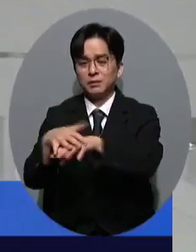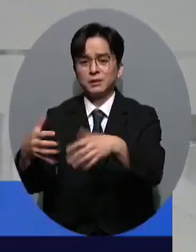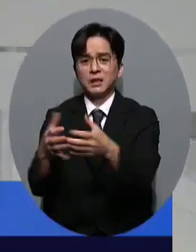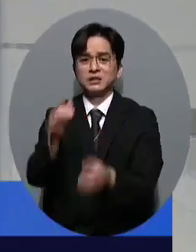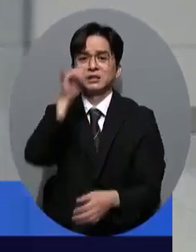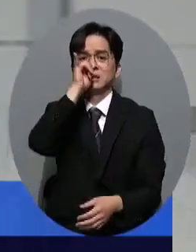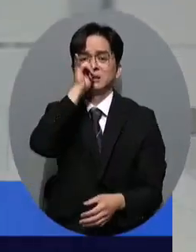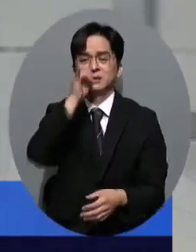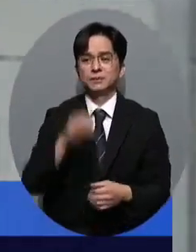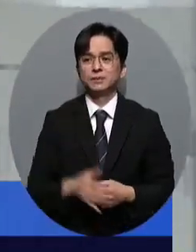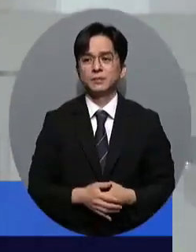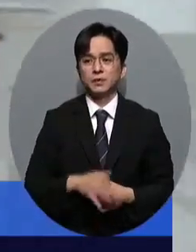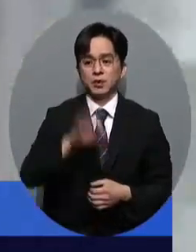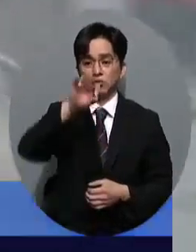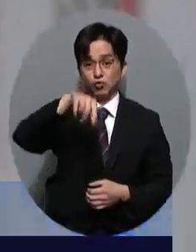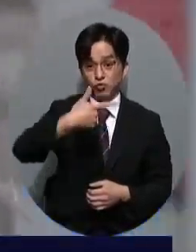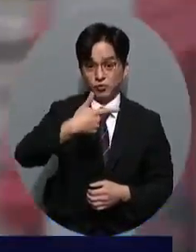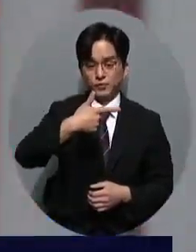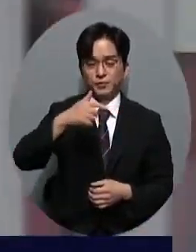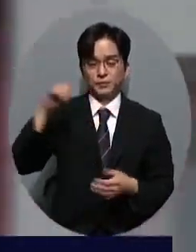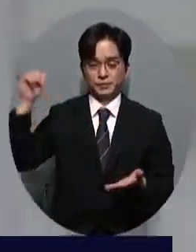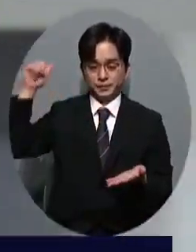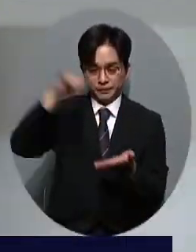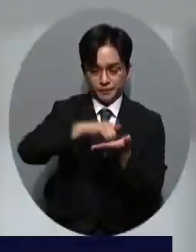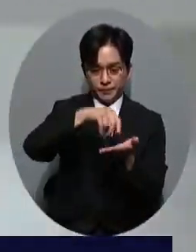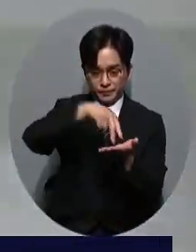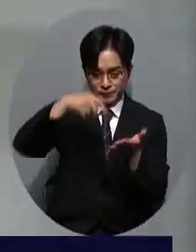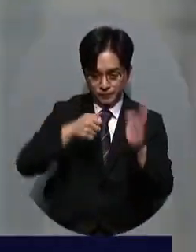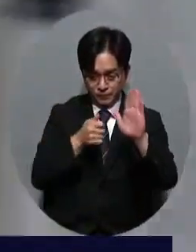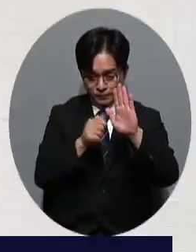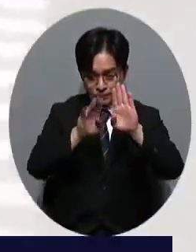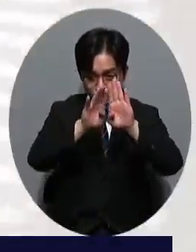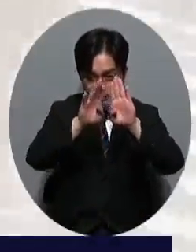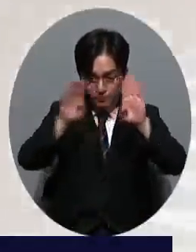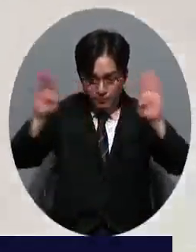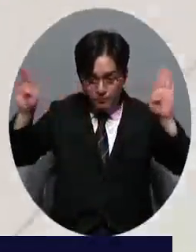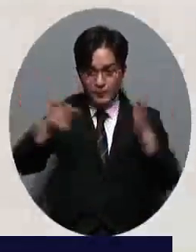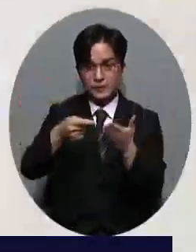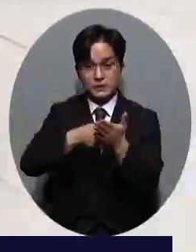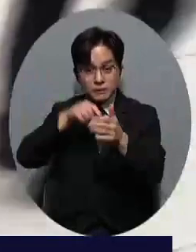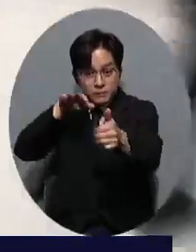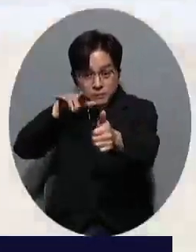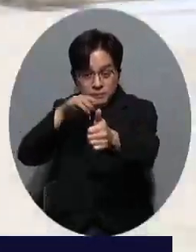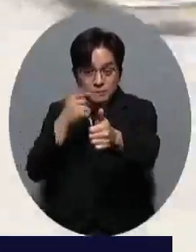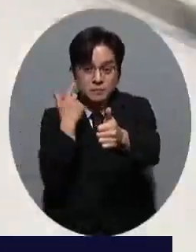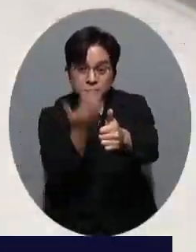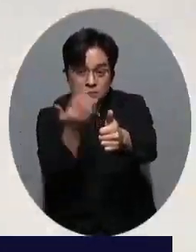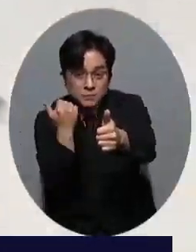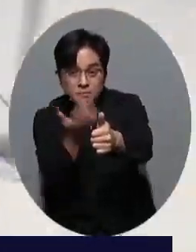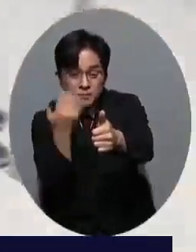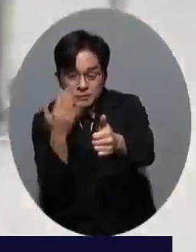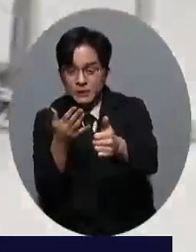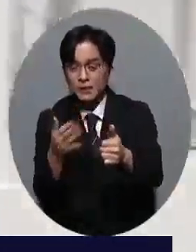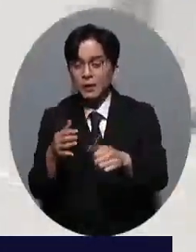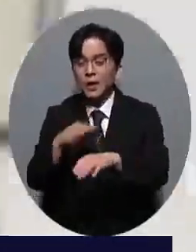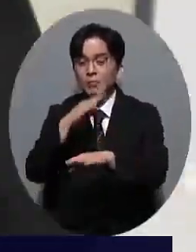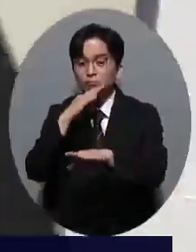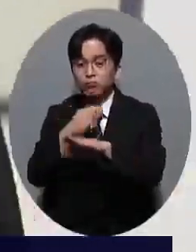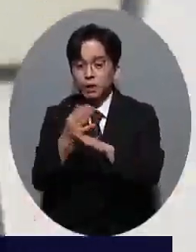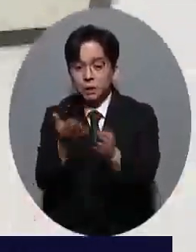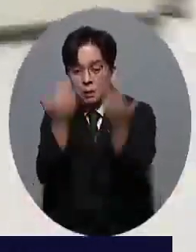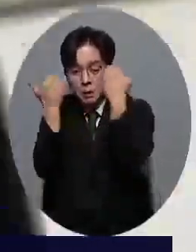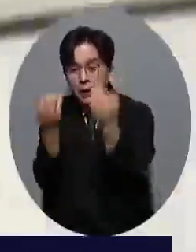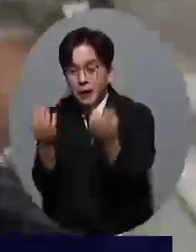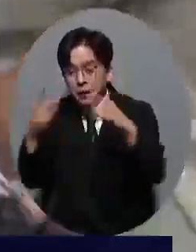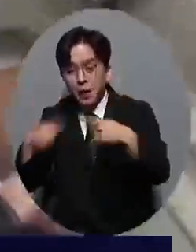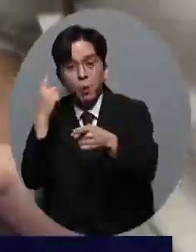공항 게이트를 나선 윤미향 의원. 조총련 행사 참석 논란을 묻자 희생자들의 문제에 관심을 가져달라고